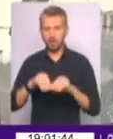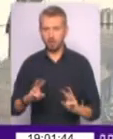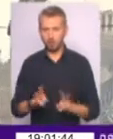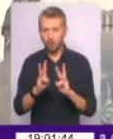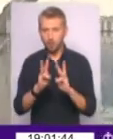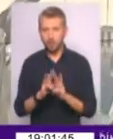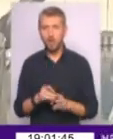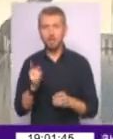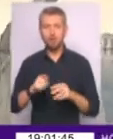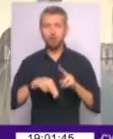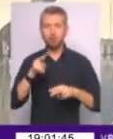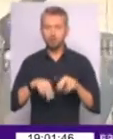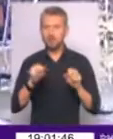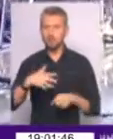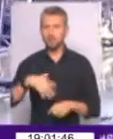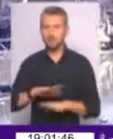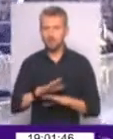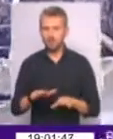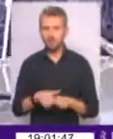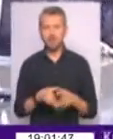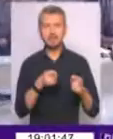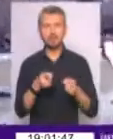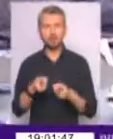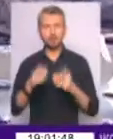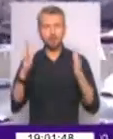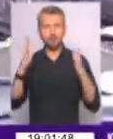та конструкції могли й не витримати. Загроза обвалу,